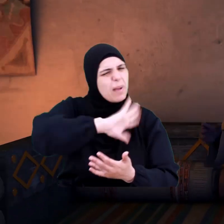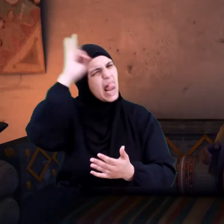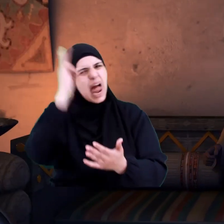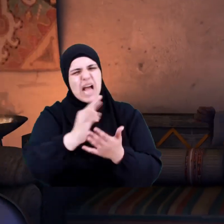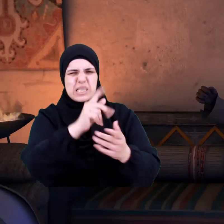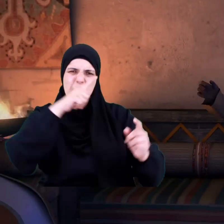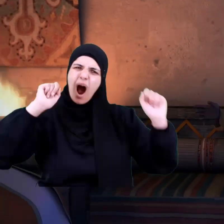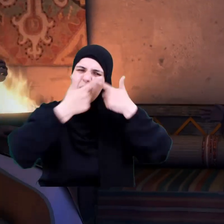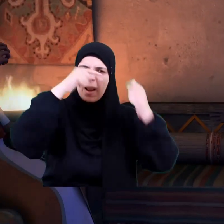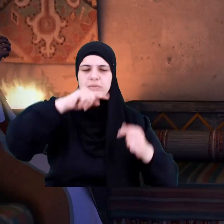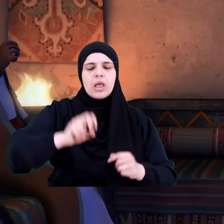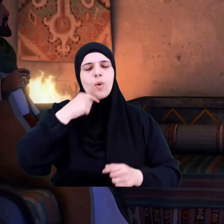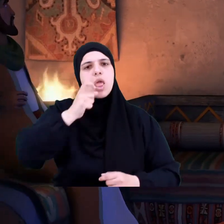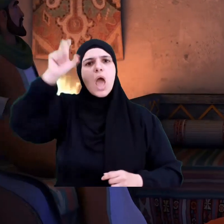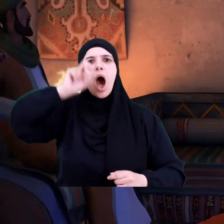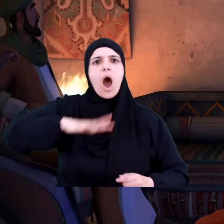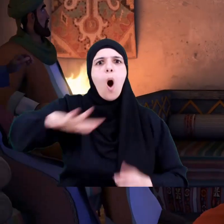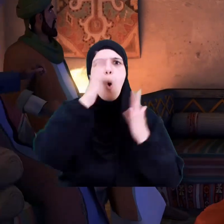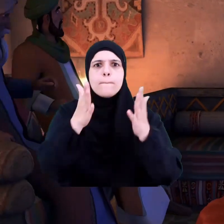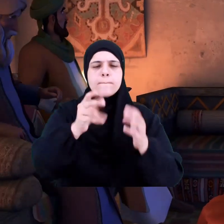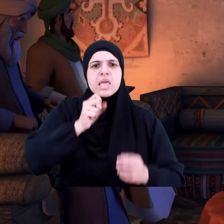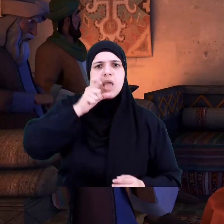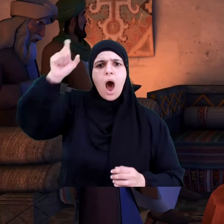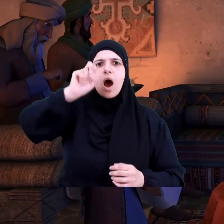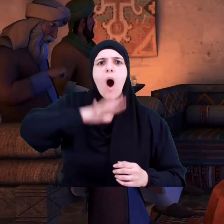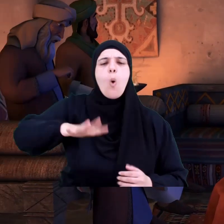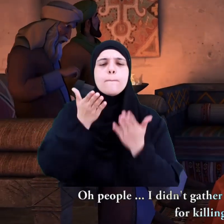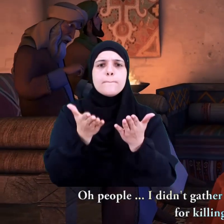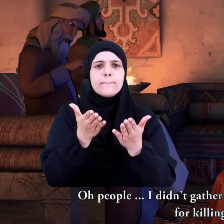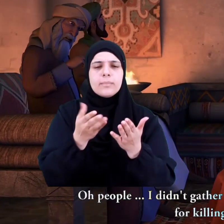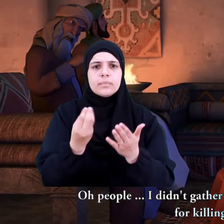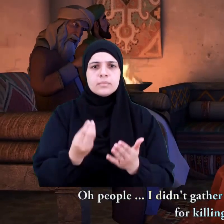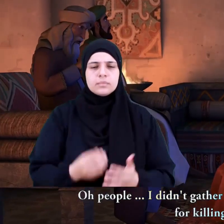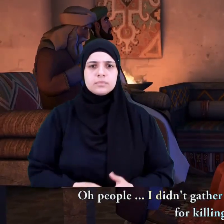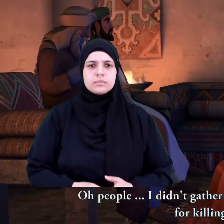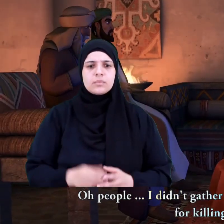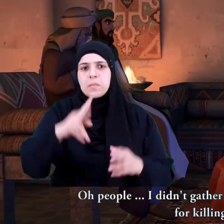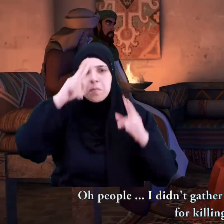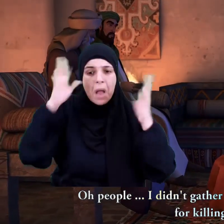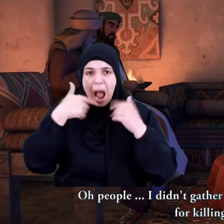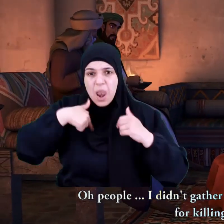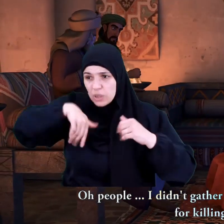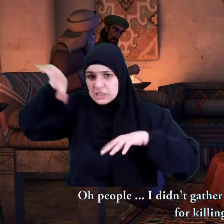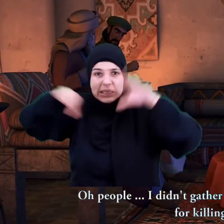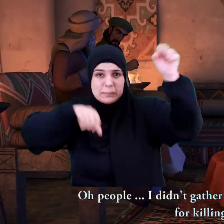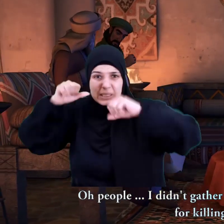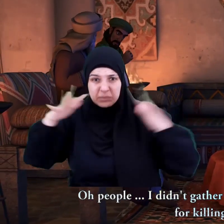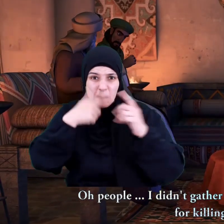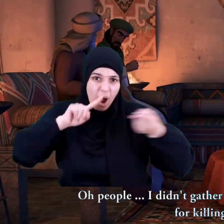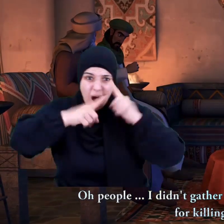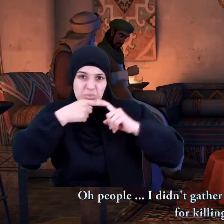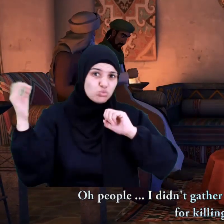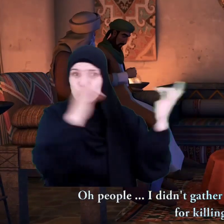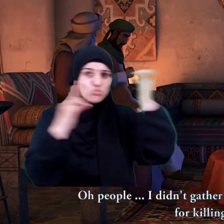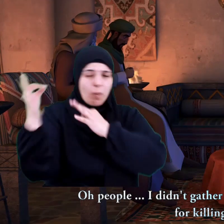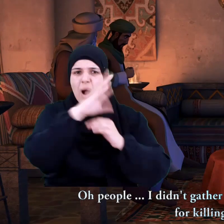إنه نقضي عليهم يا قوم من خلفهم. يا قوم يا قوم، ما جمعتكم